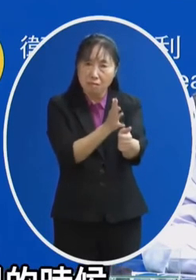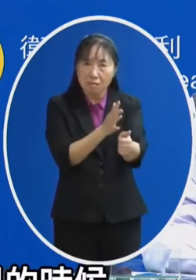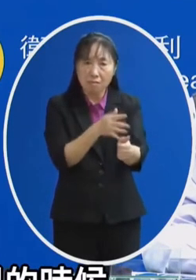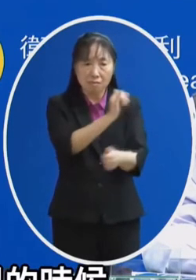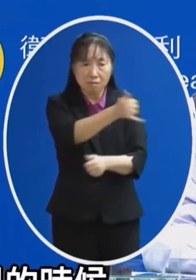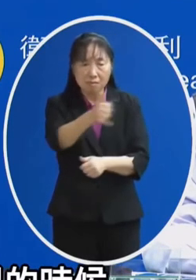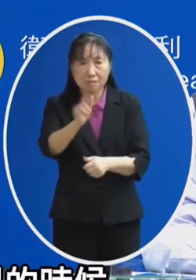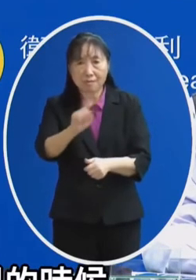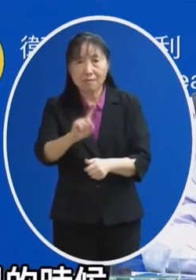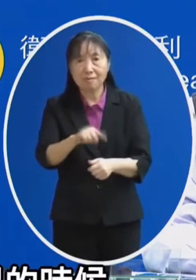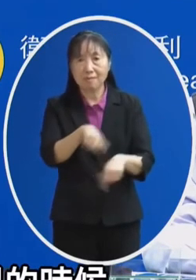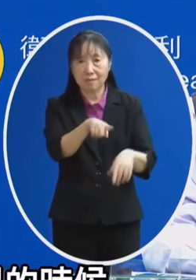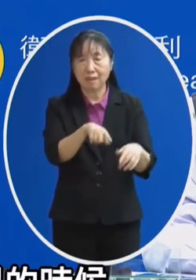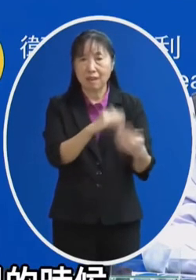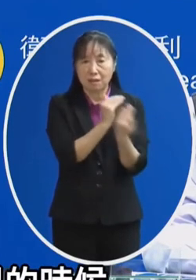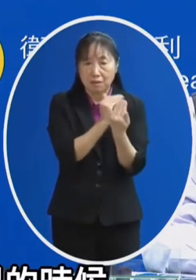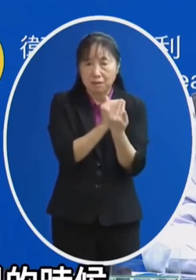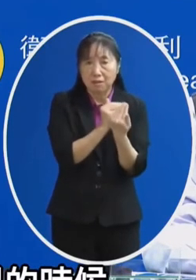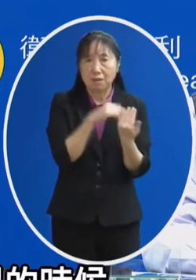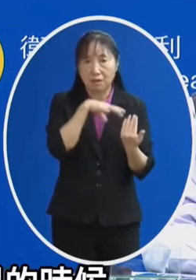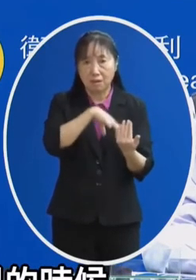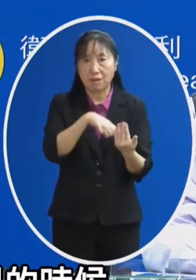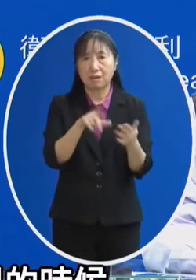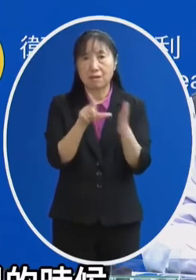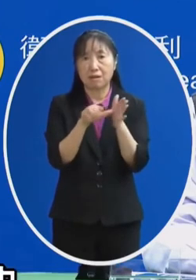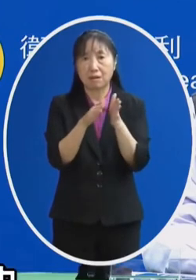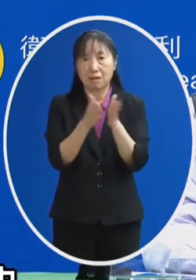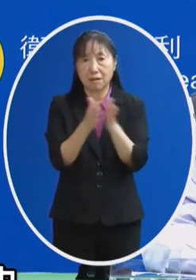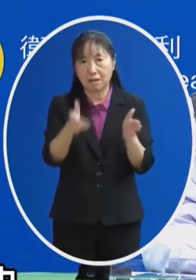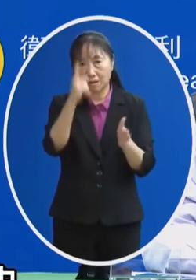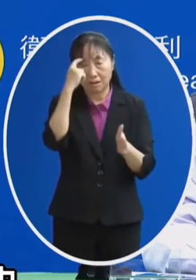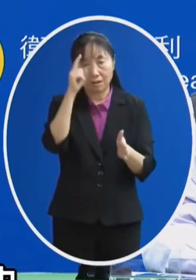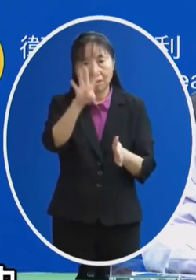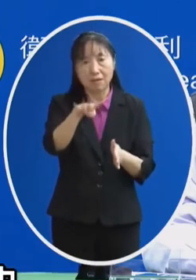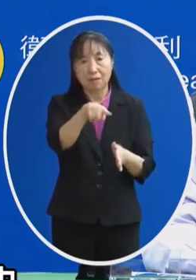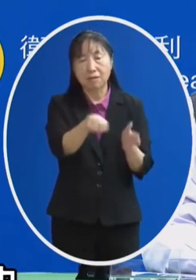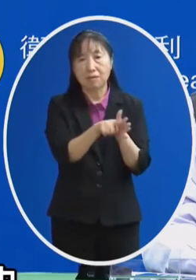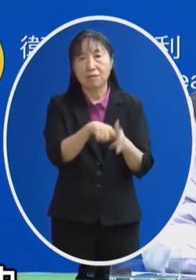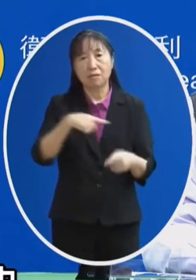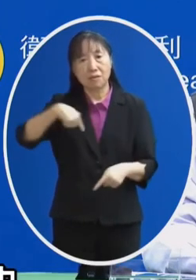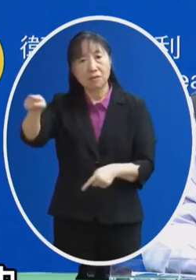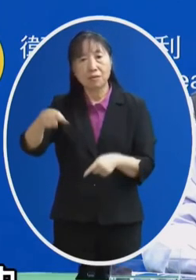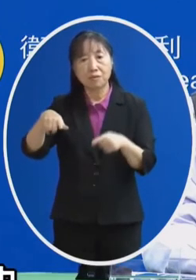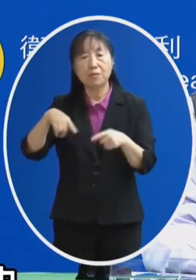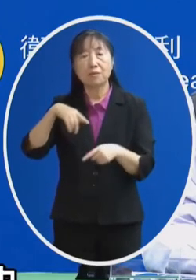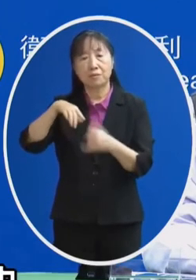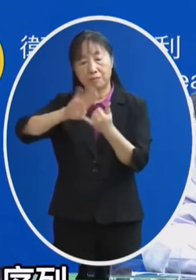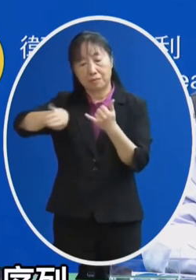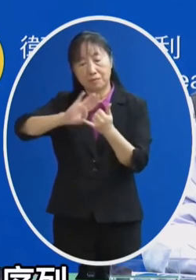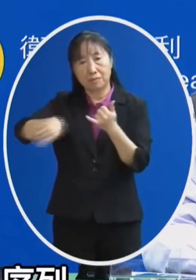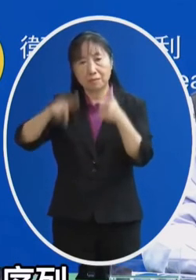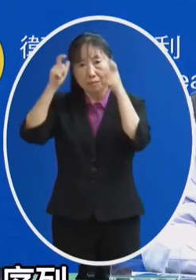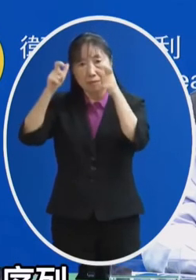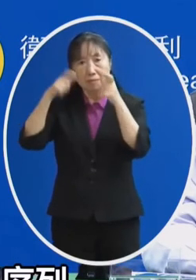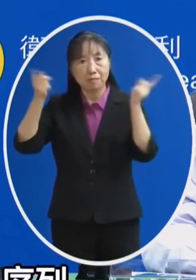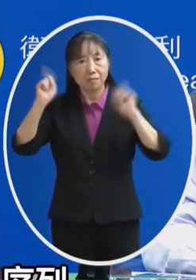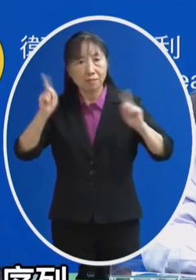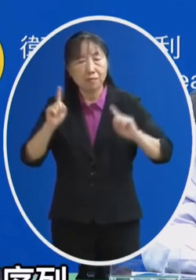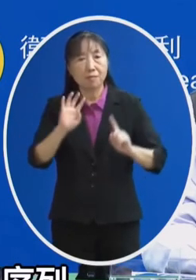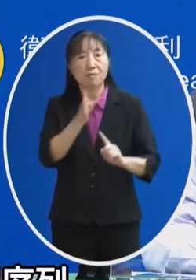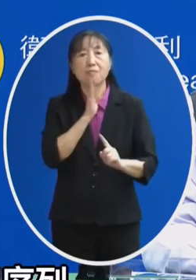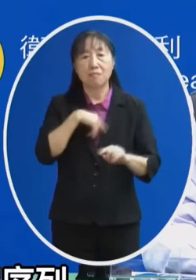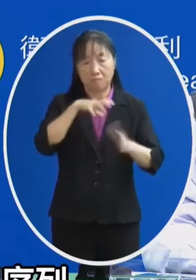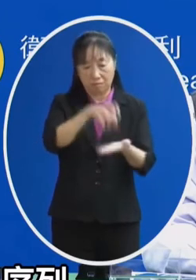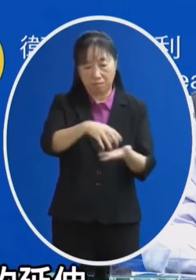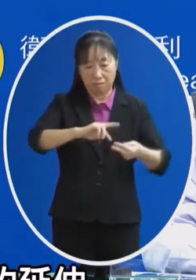在潜伏期的14天内比较早的时候有南部高雄的这个旅游史，不过现在至少证实，就是说这个序